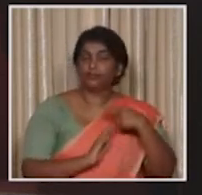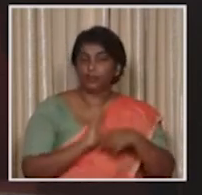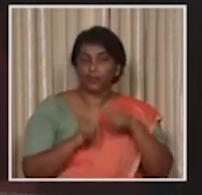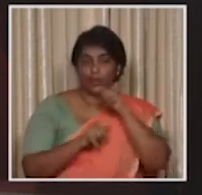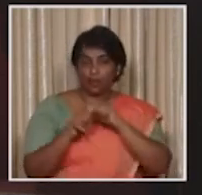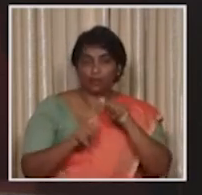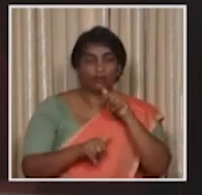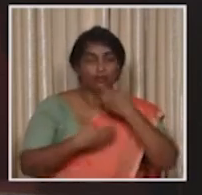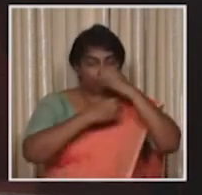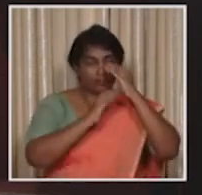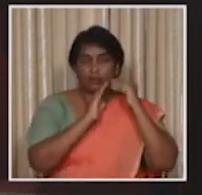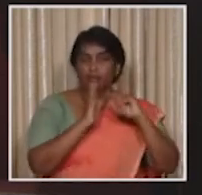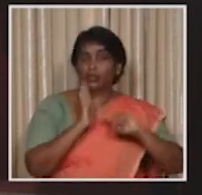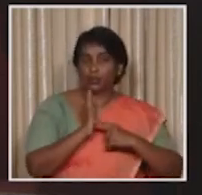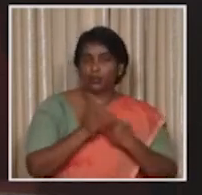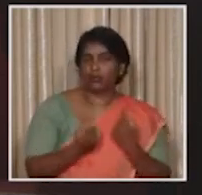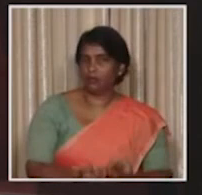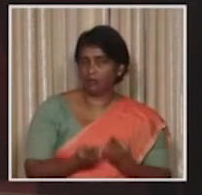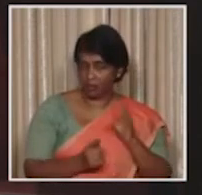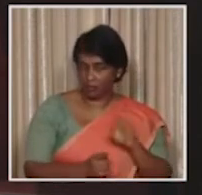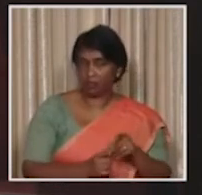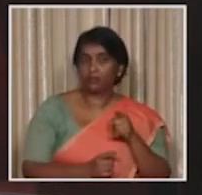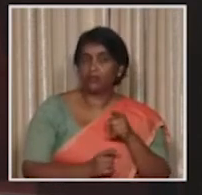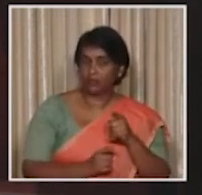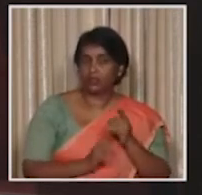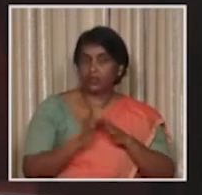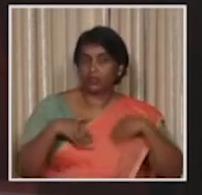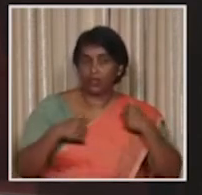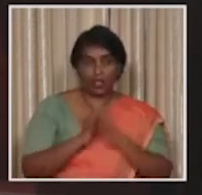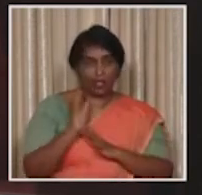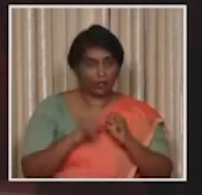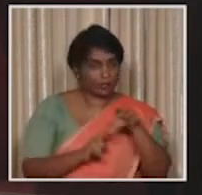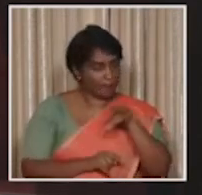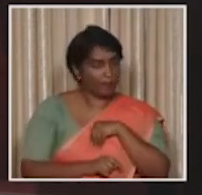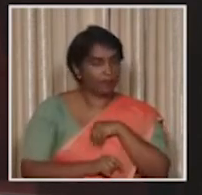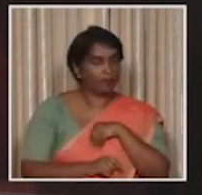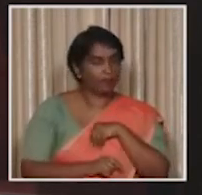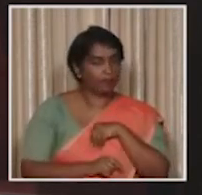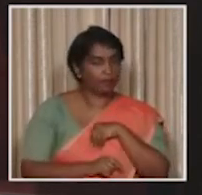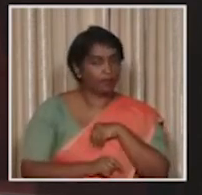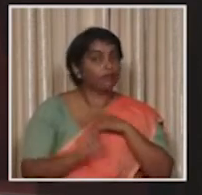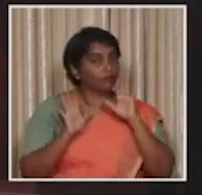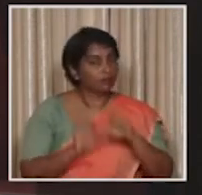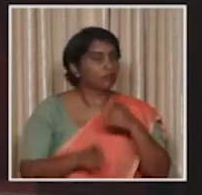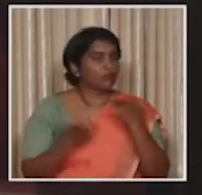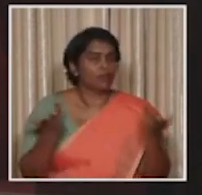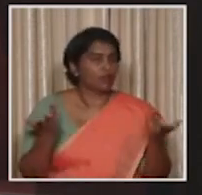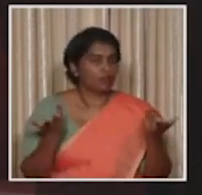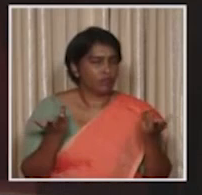සහ රසායනාගාර උපකරණවල හිඟයක් පවතින බව සෞඛ්‍ය අමාත්‍යවරයා පිළිගන්නේද? එසේනම් මේ